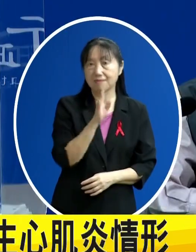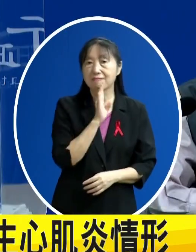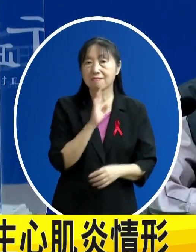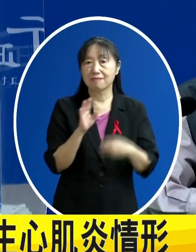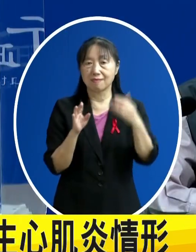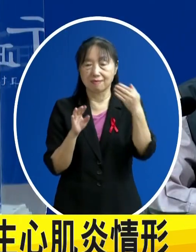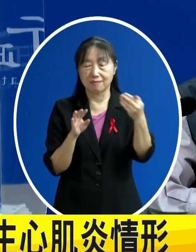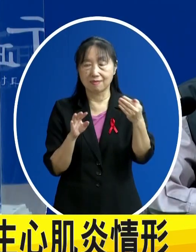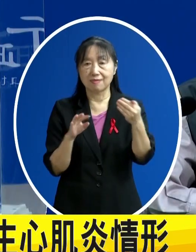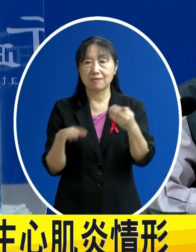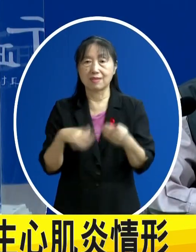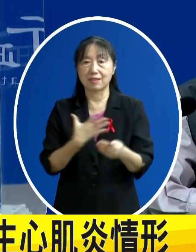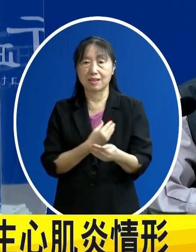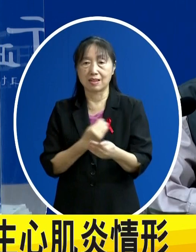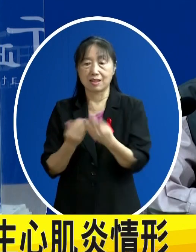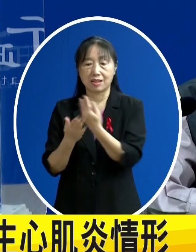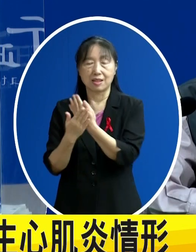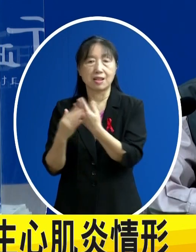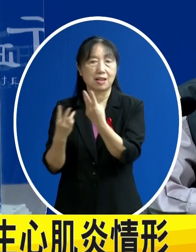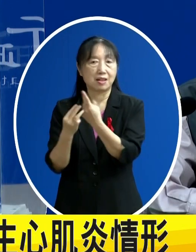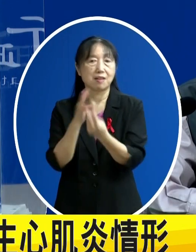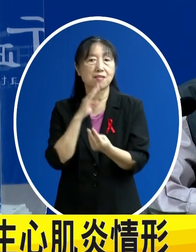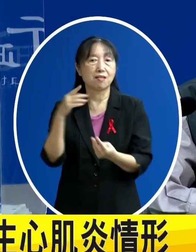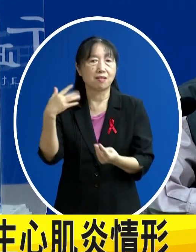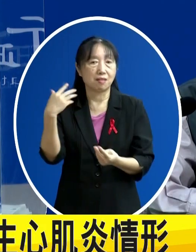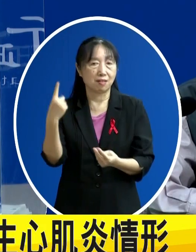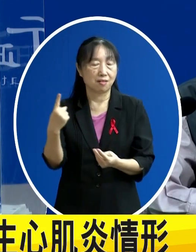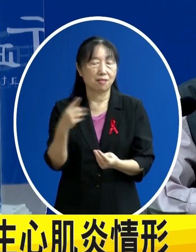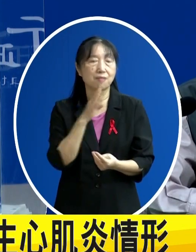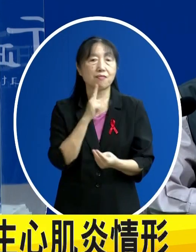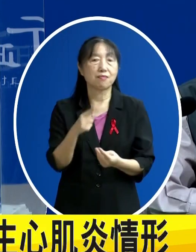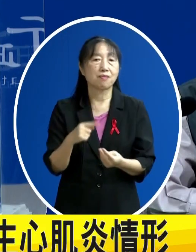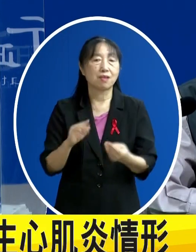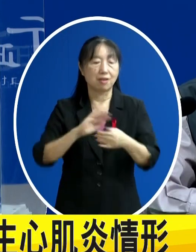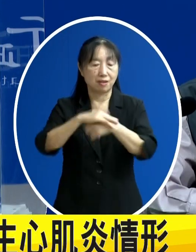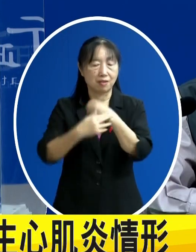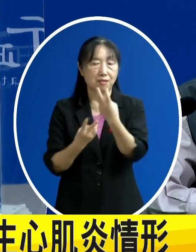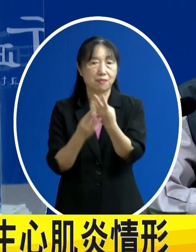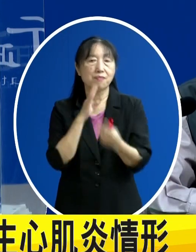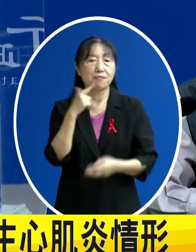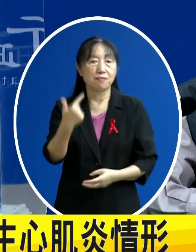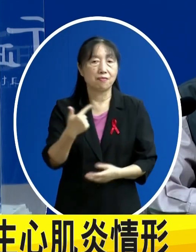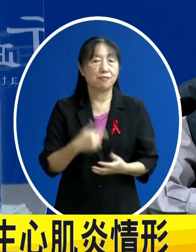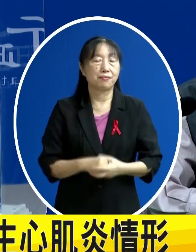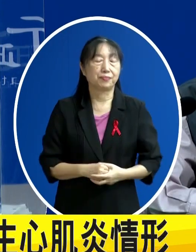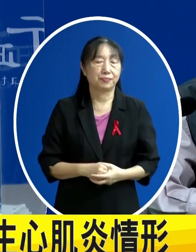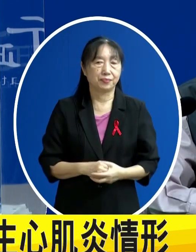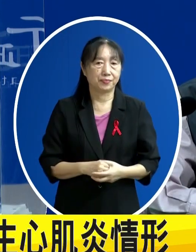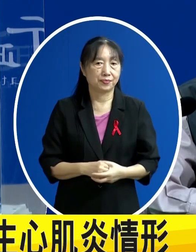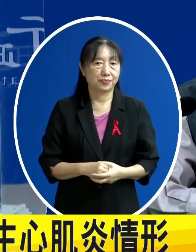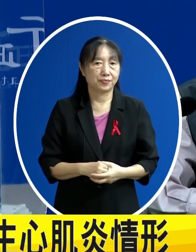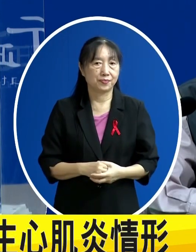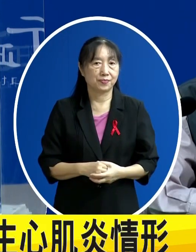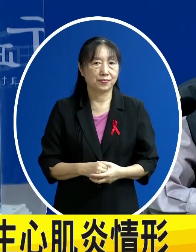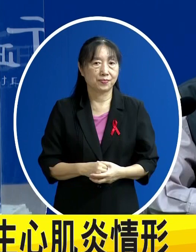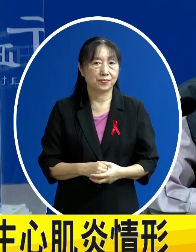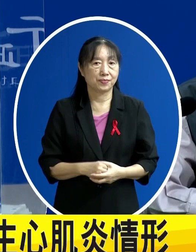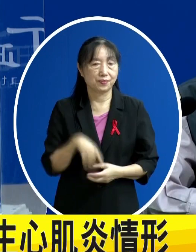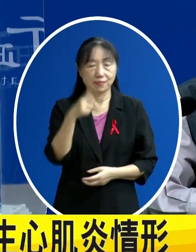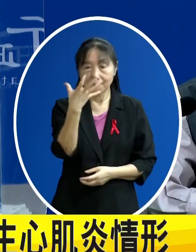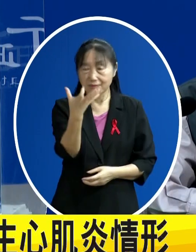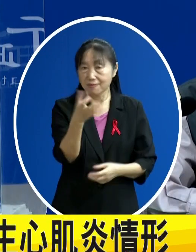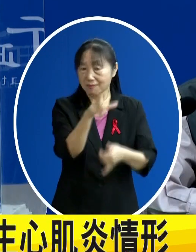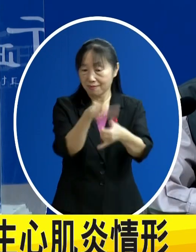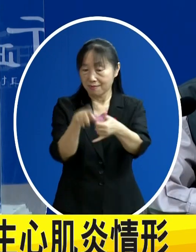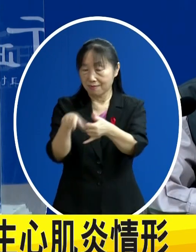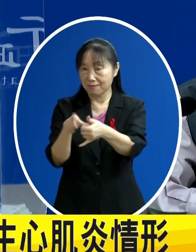是9位，心包膜炎是1位，那心肌跟心包膜炎是6位。那可以看到是大部分的个案，